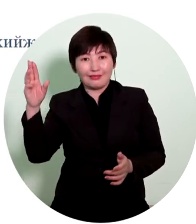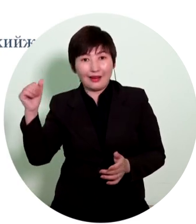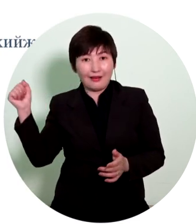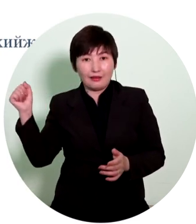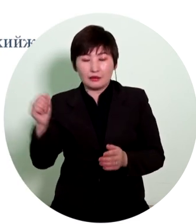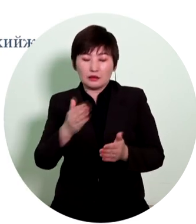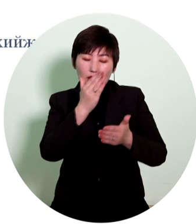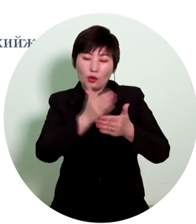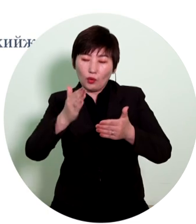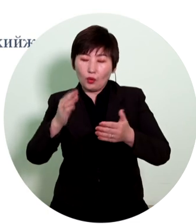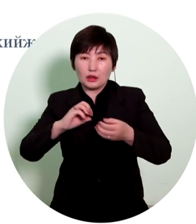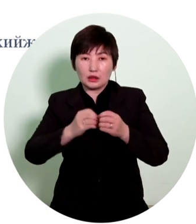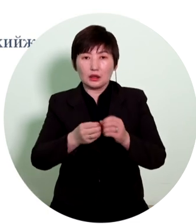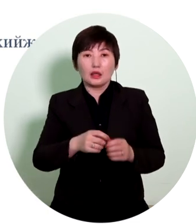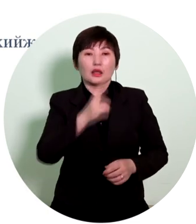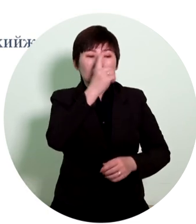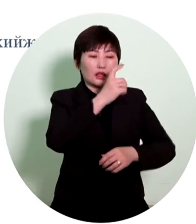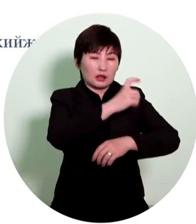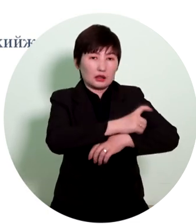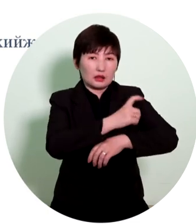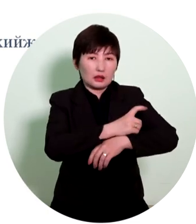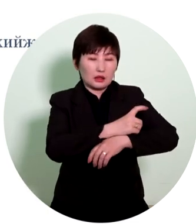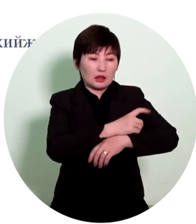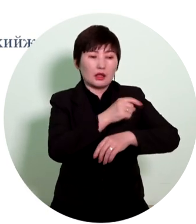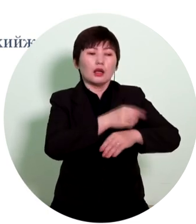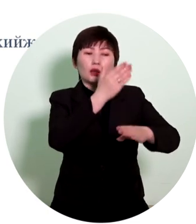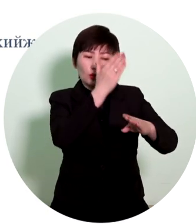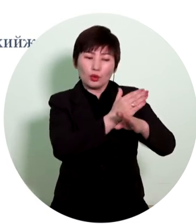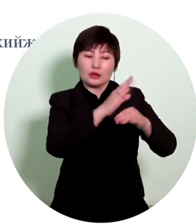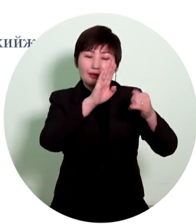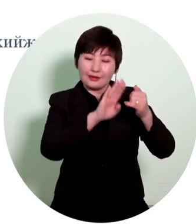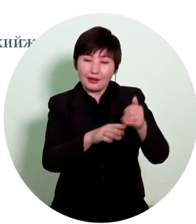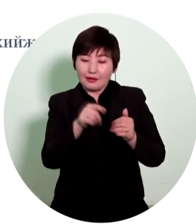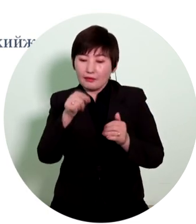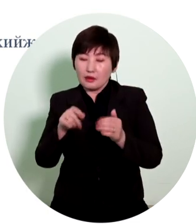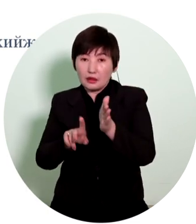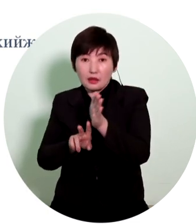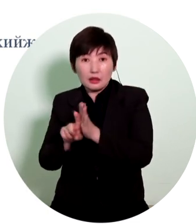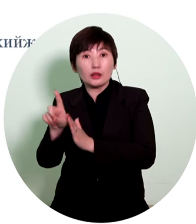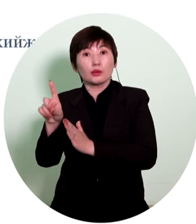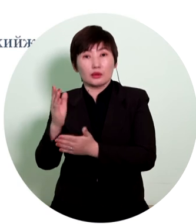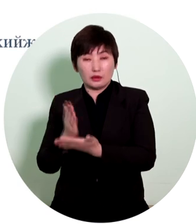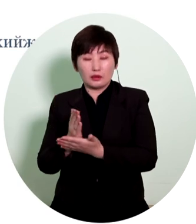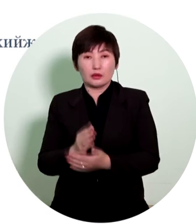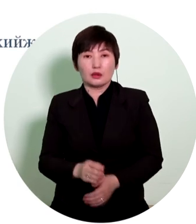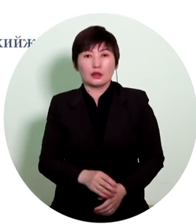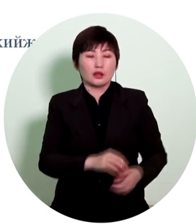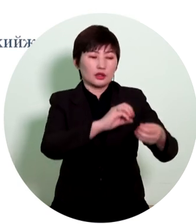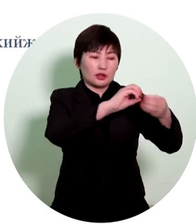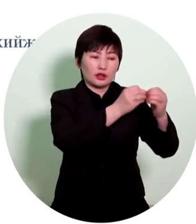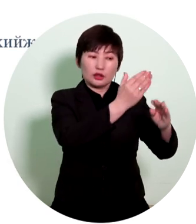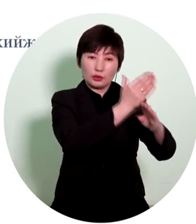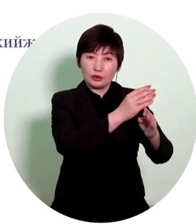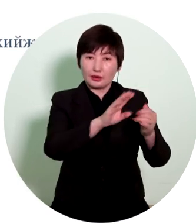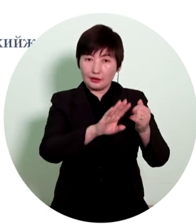За нэг хичээлийг тухайн хийх ёстой ажлыг дуусгасны дараа дараагийнхыг нь эхлүүлэх хэрэгтэй. Хийж